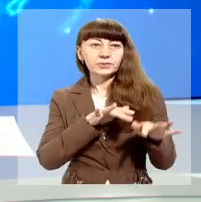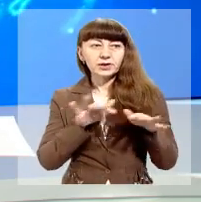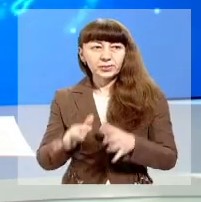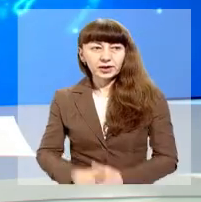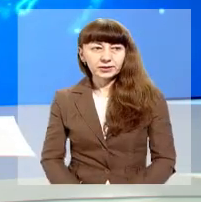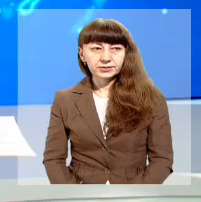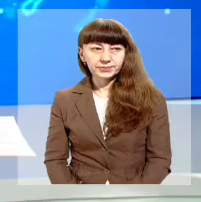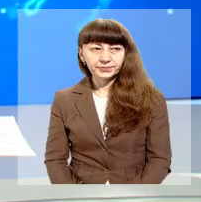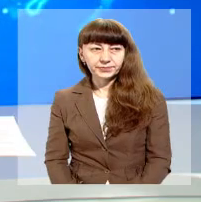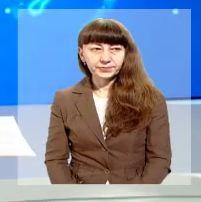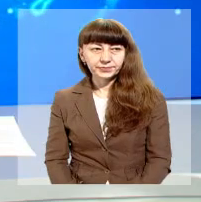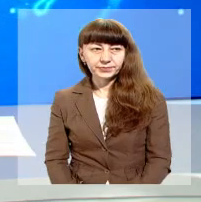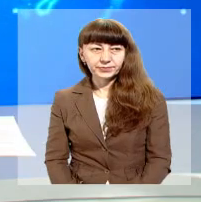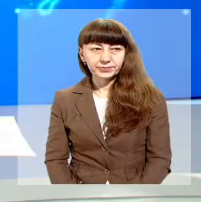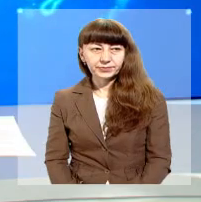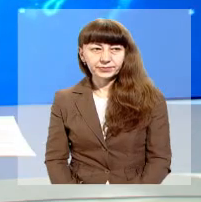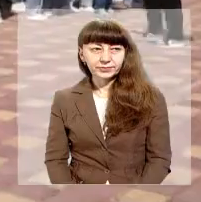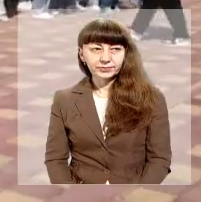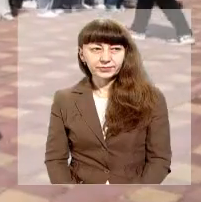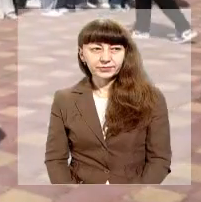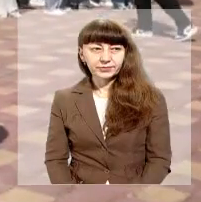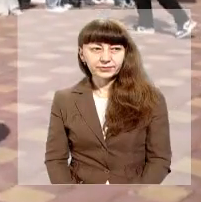мероприятие, расскажет Гульзада Айшулакова.